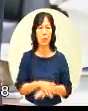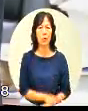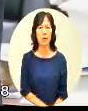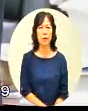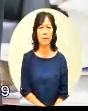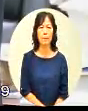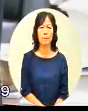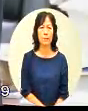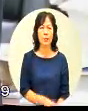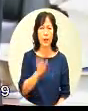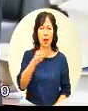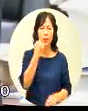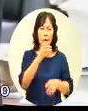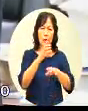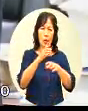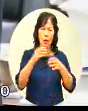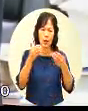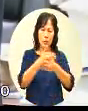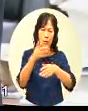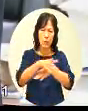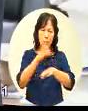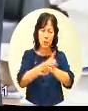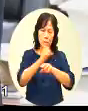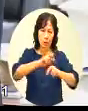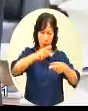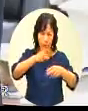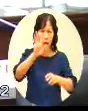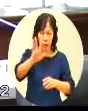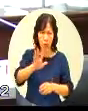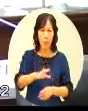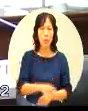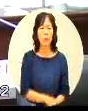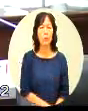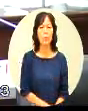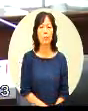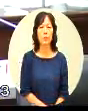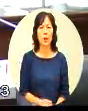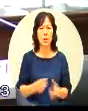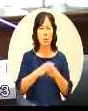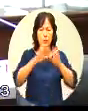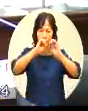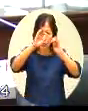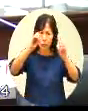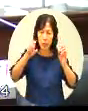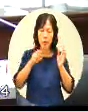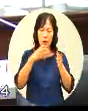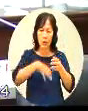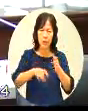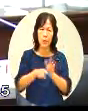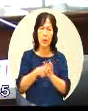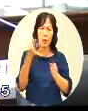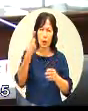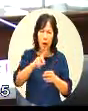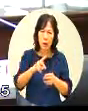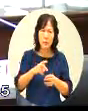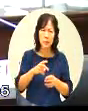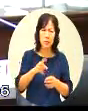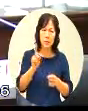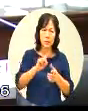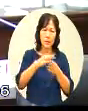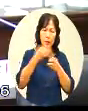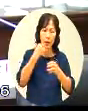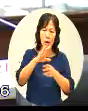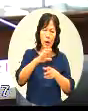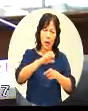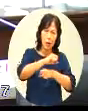然有些是交通的习惯有改变，我们希望在整个在宣导方面也好，或者说在整个动线